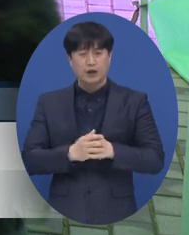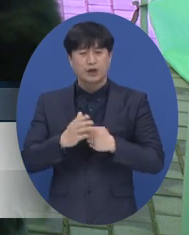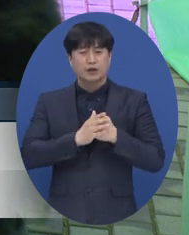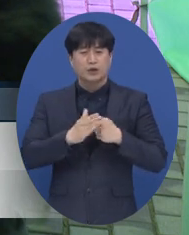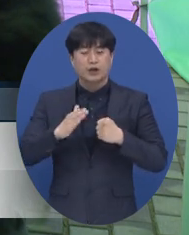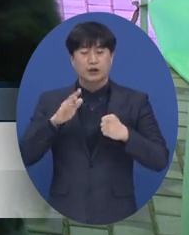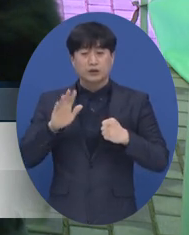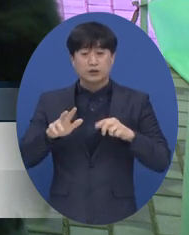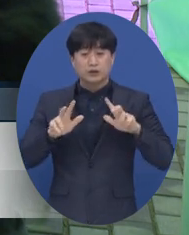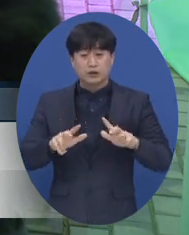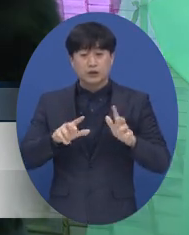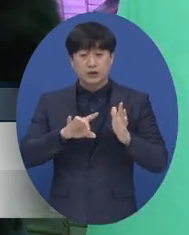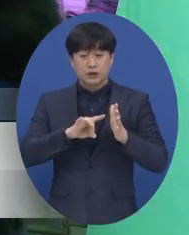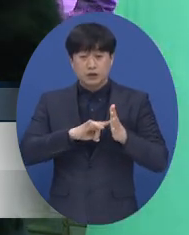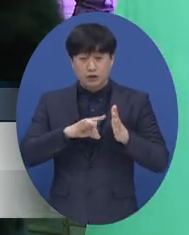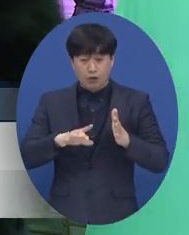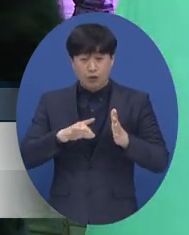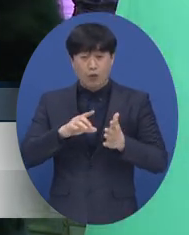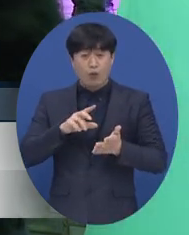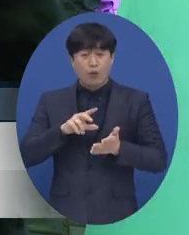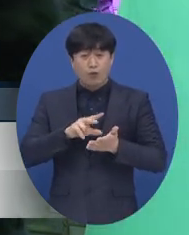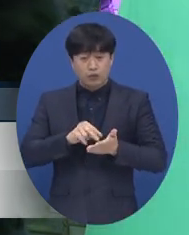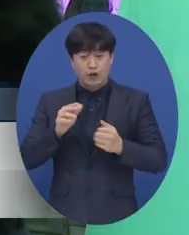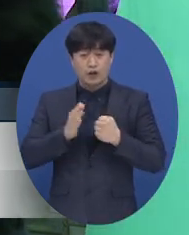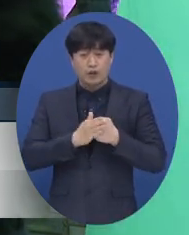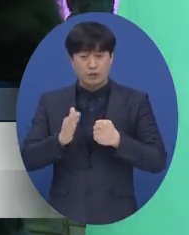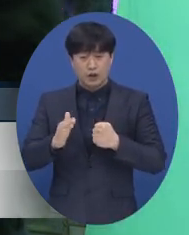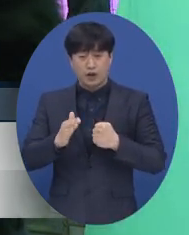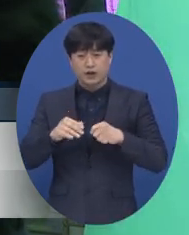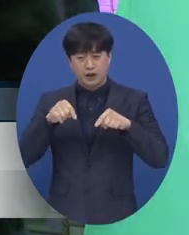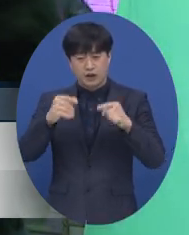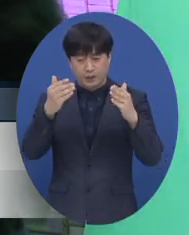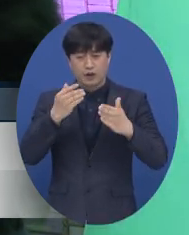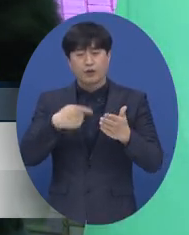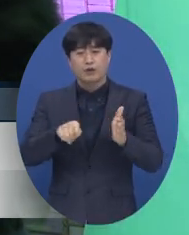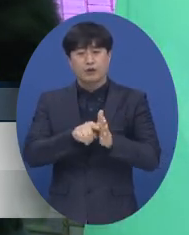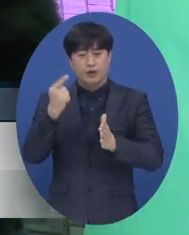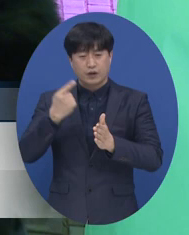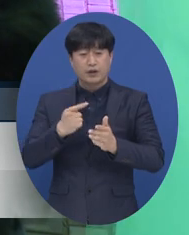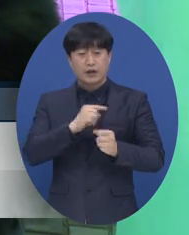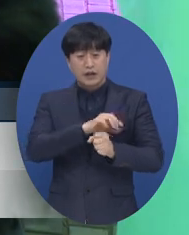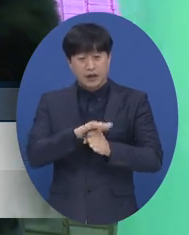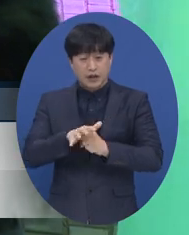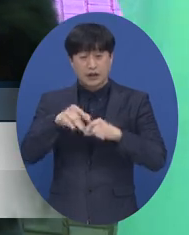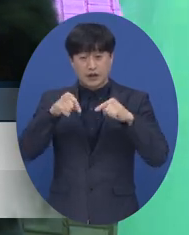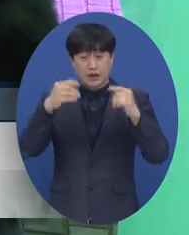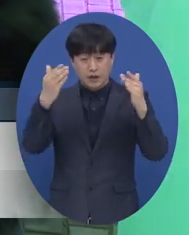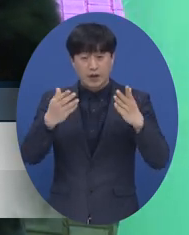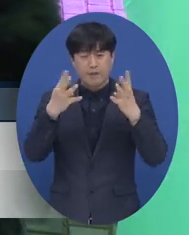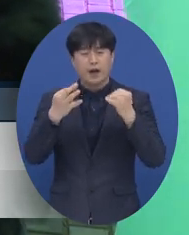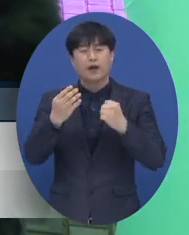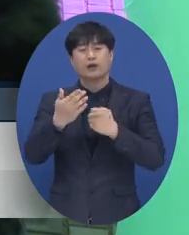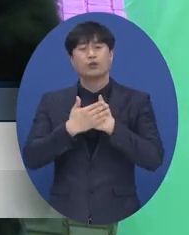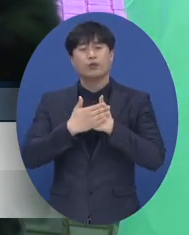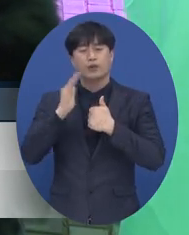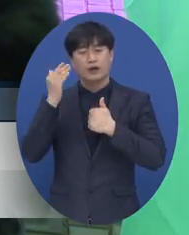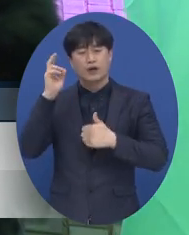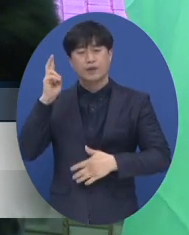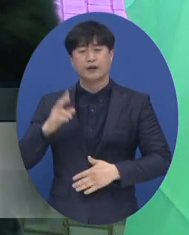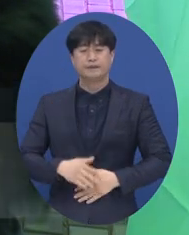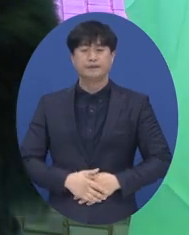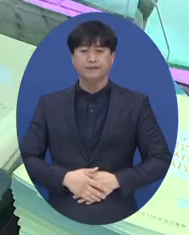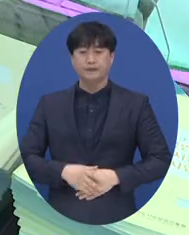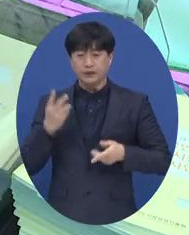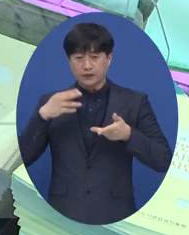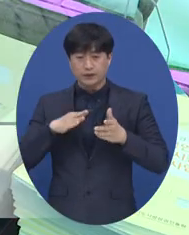있고 해요. 그래서 지금 세금 문제에 대해서 세무 상담 받으러 왔어요. 다양하게 상담 받으면은 많이 도움이 될